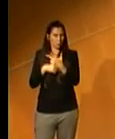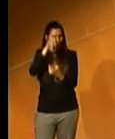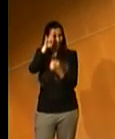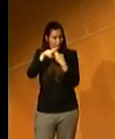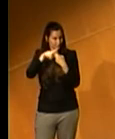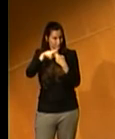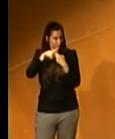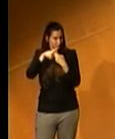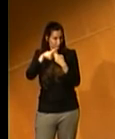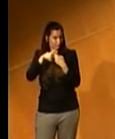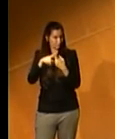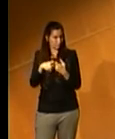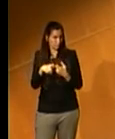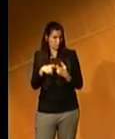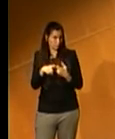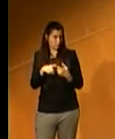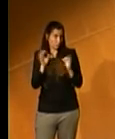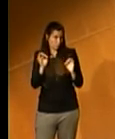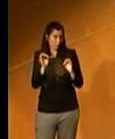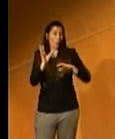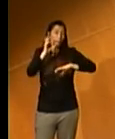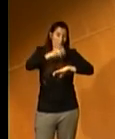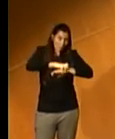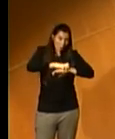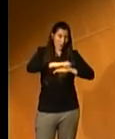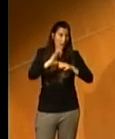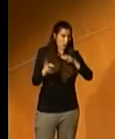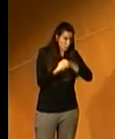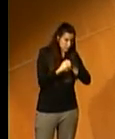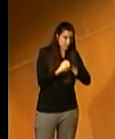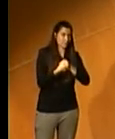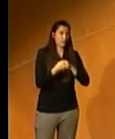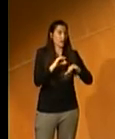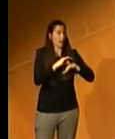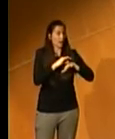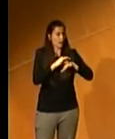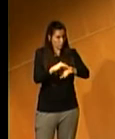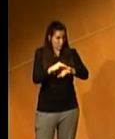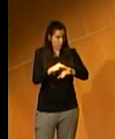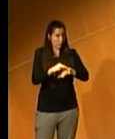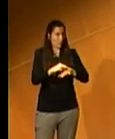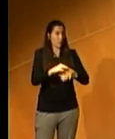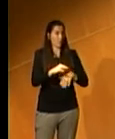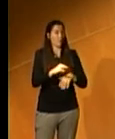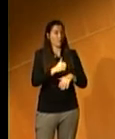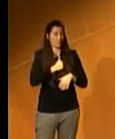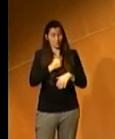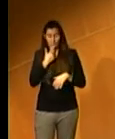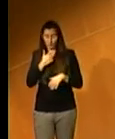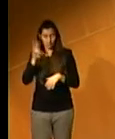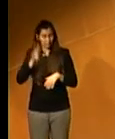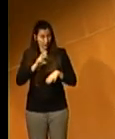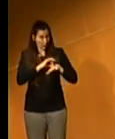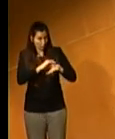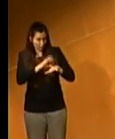objectifs qui sont ceux des pôles inclusifs d'accompagnement localisé. Donc, c'est un accompagnement humain défini au plus près des besoins de